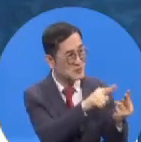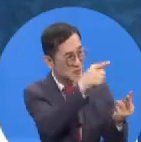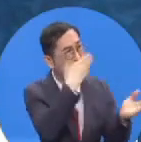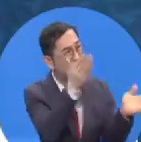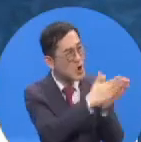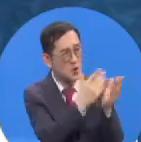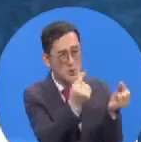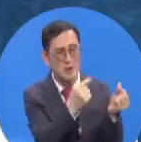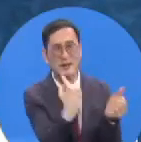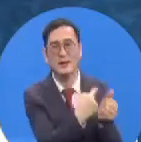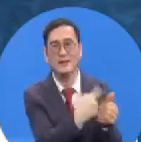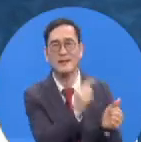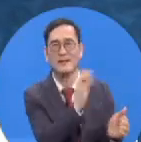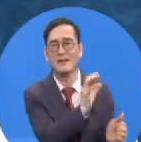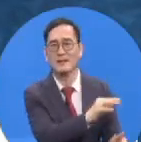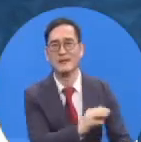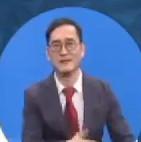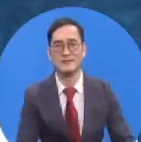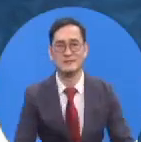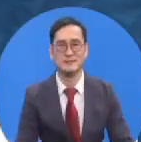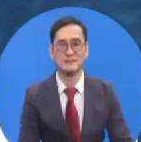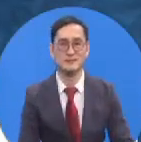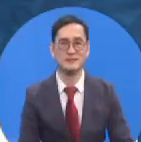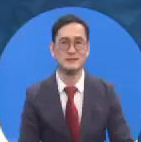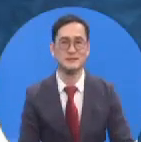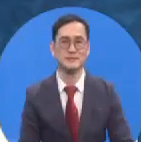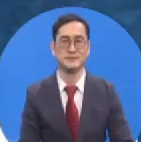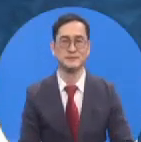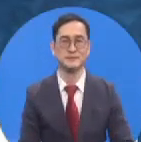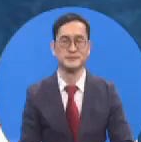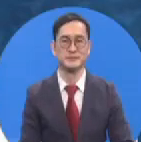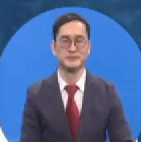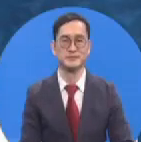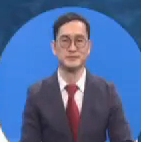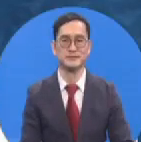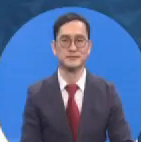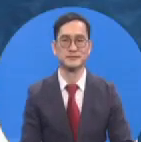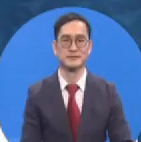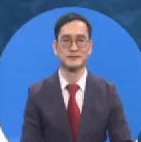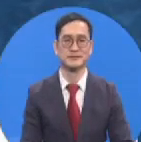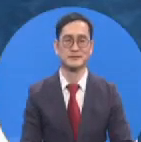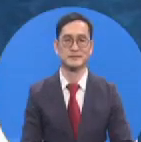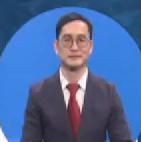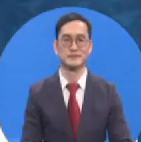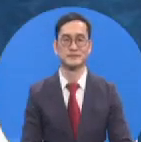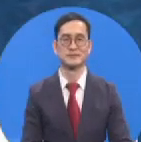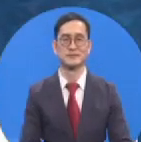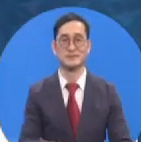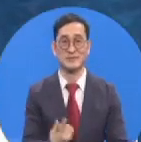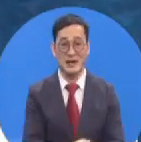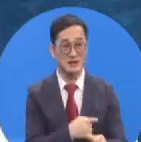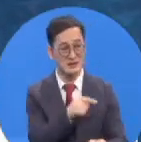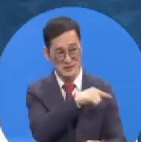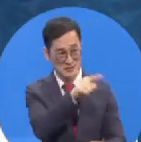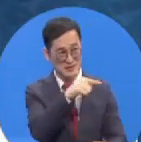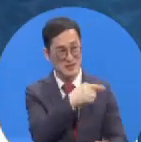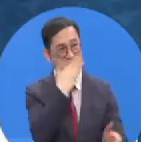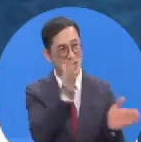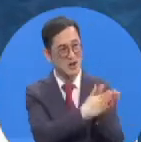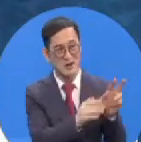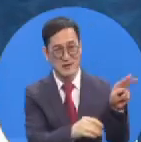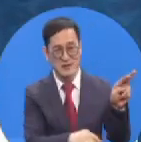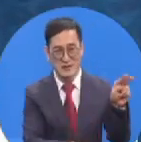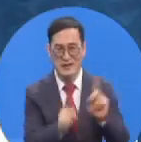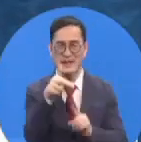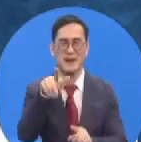그 흐름대로 가면. 네네. 제가 뭐 진중 전 교수 얘기가 다 옳다 이런 건 아니지만. 네네. 그렇기 때문에 아마 두 사람에게는 비판적이고 어차피 대선은 이재명이다 뭐 이렇게